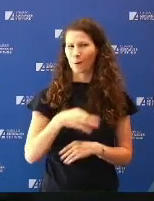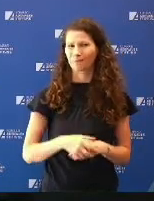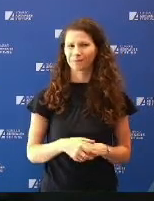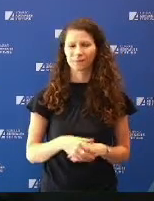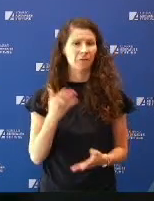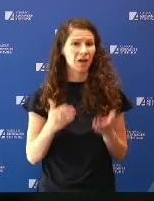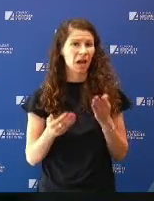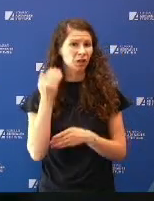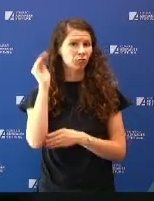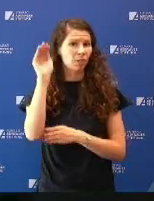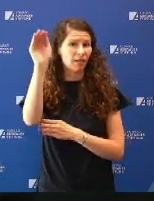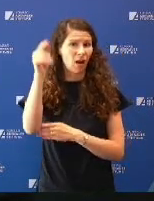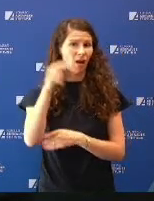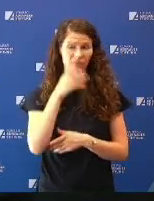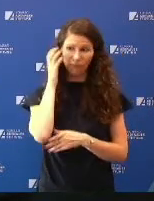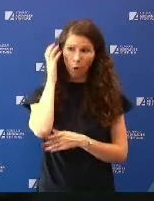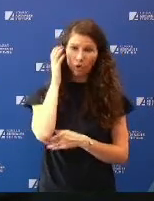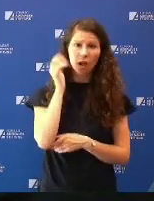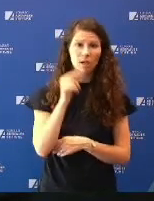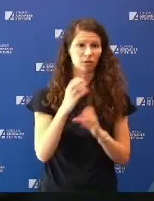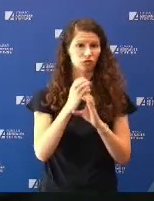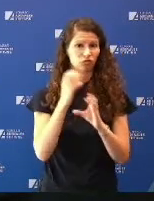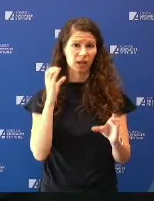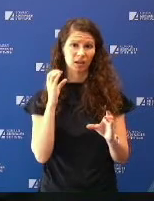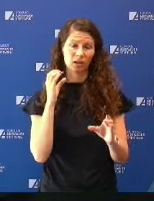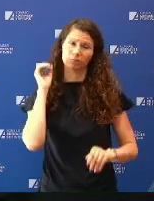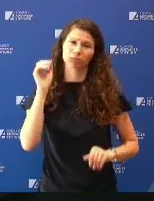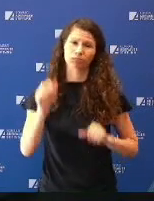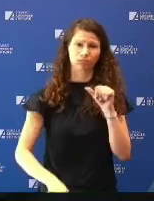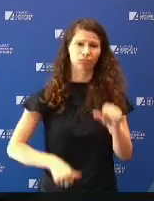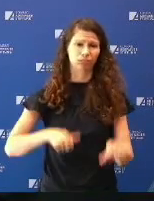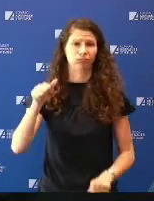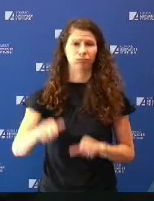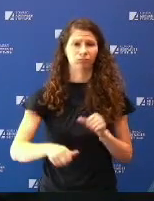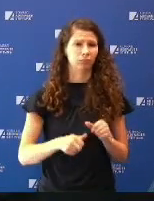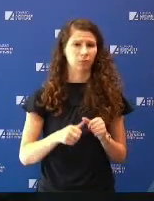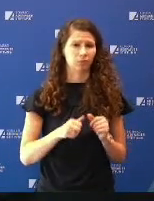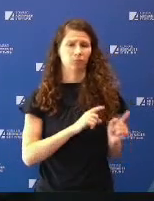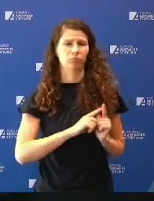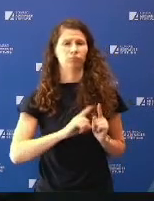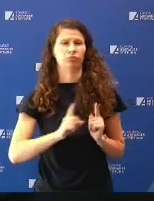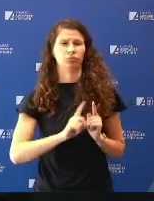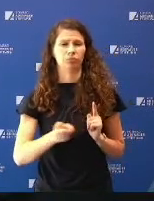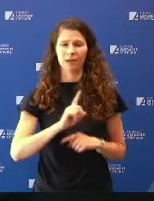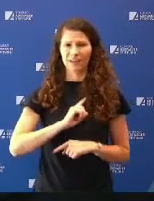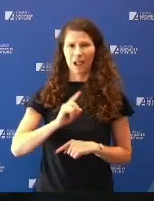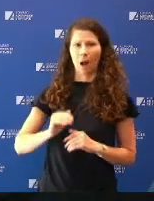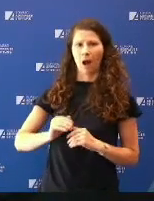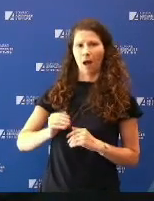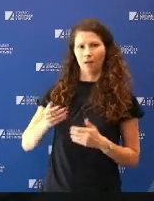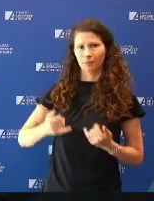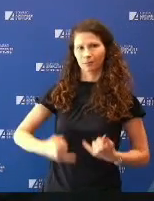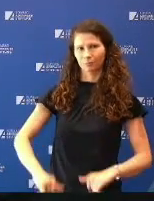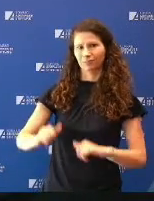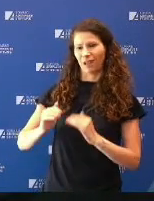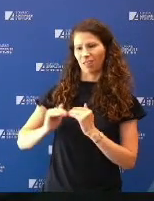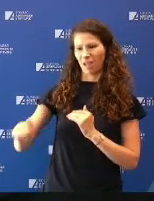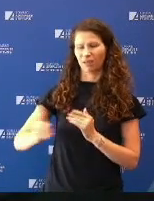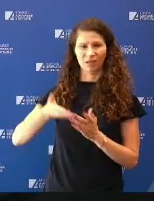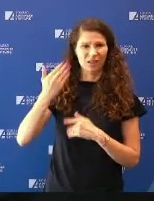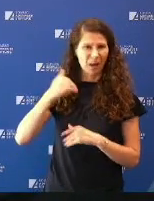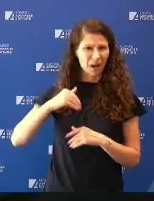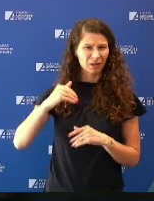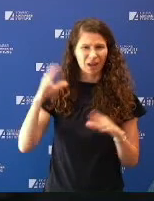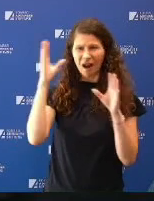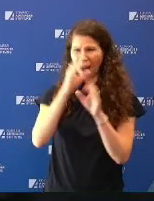auch später mal vorstellen können, dass diese Shuttles dann 24/7 sozusagen bedienen. Also ich bin auf dem Land groß geworden, da ist spät abends kein Bus mehr gefahren am